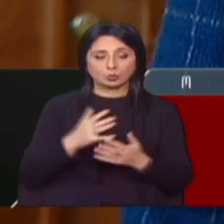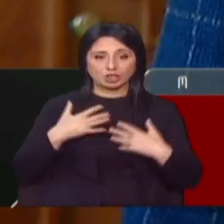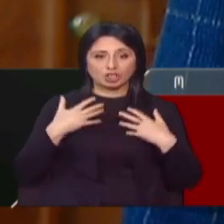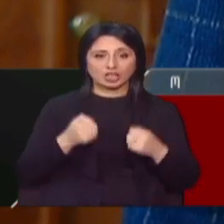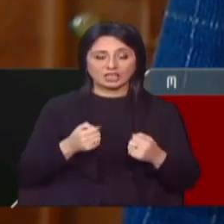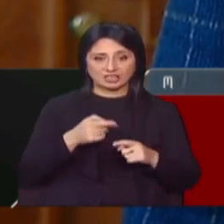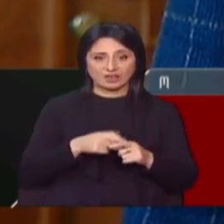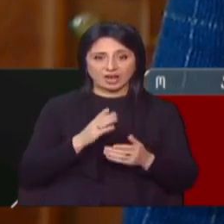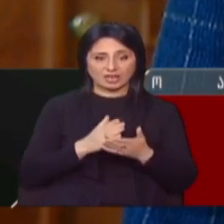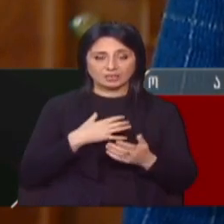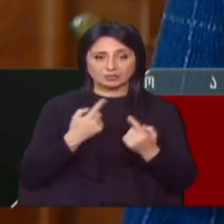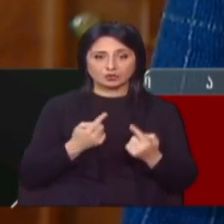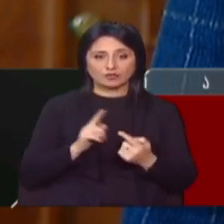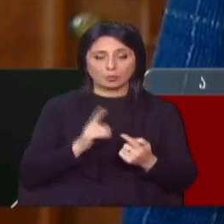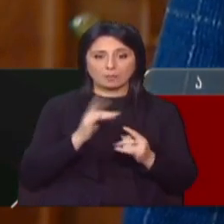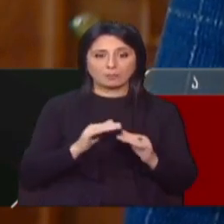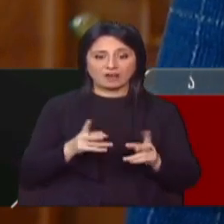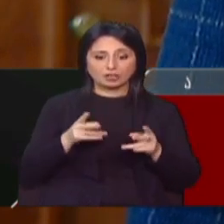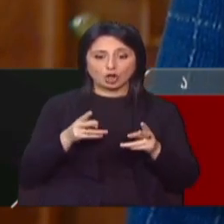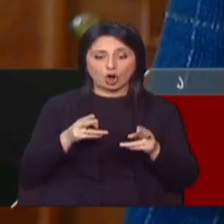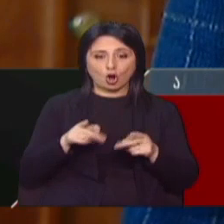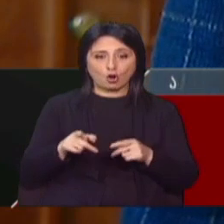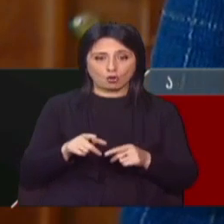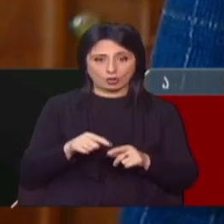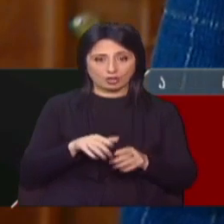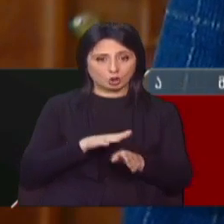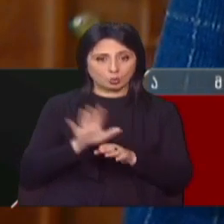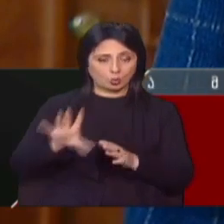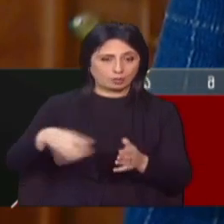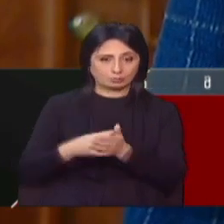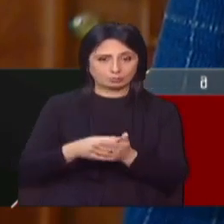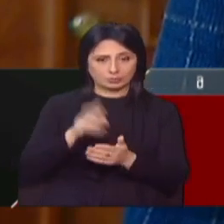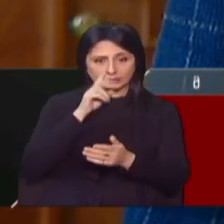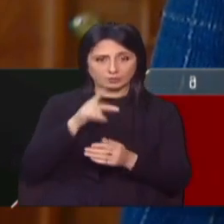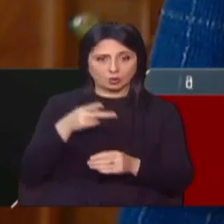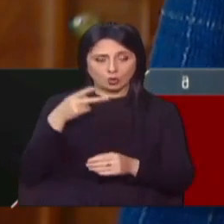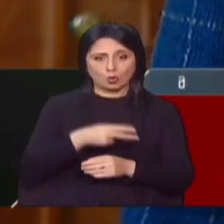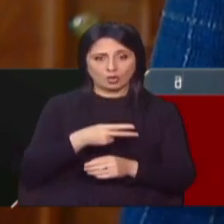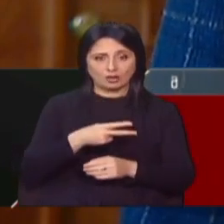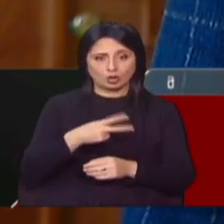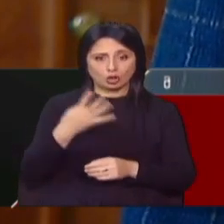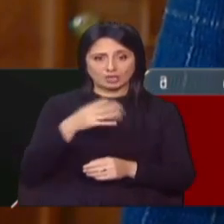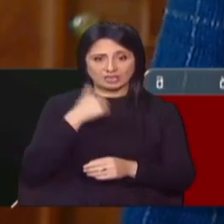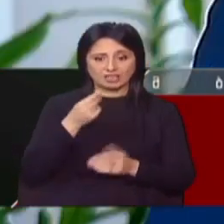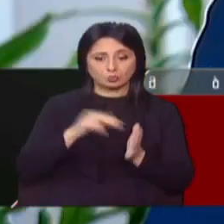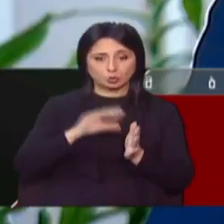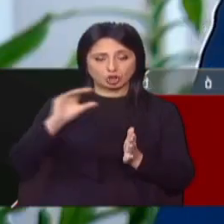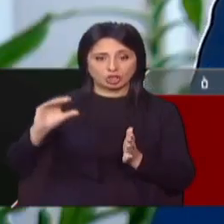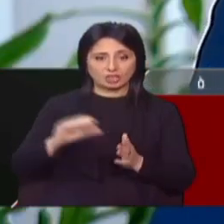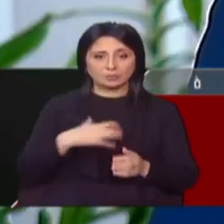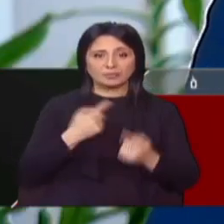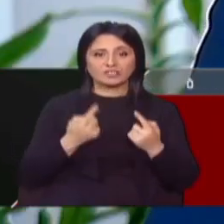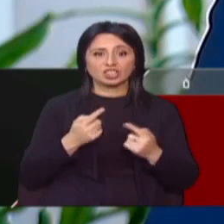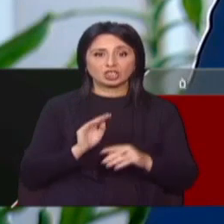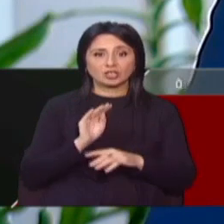ჯანდაცვის ნაწილში არის მნიშვნელოვანი ის, რომ ბავშვთა ონკოლოგიის ნაწილი, რა თქმა უნდა, სრულად არის გათვალისწინებული 2024 წლის ბიუჯეტში. მნიშვნელოვანია,